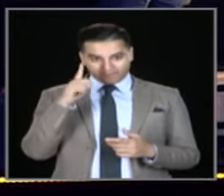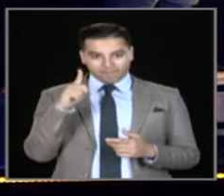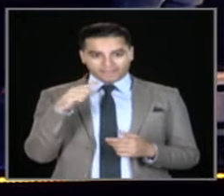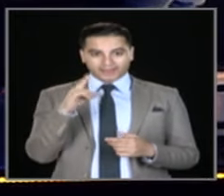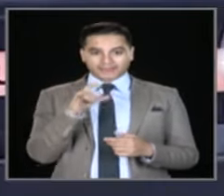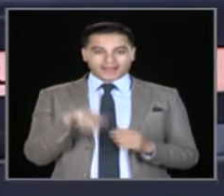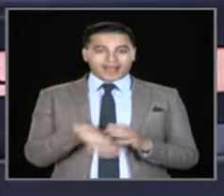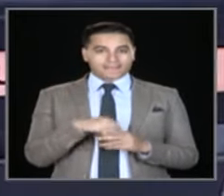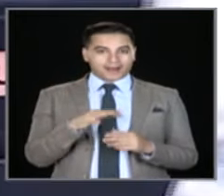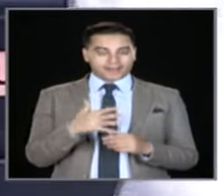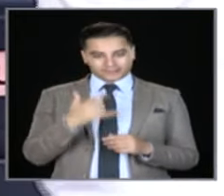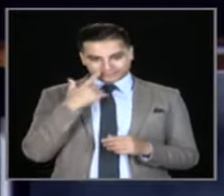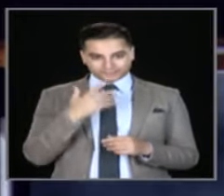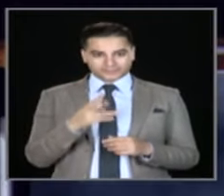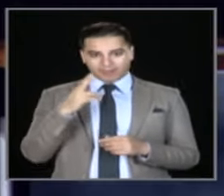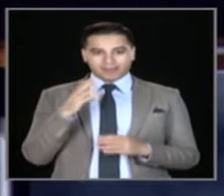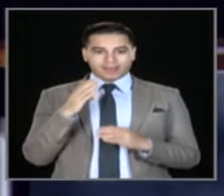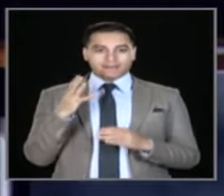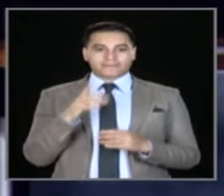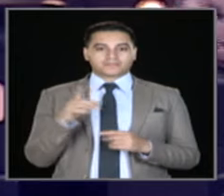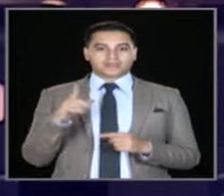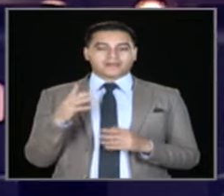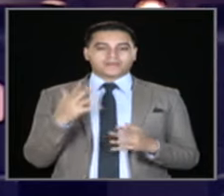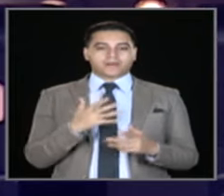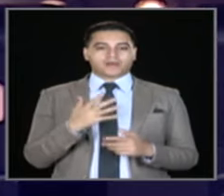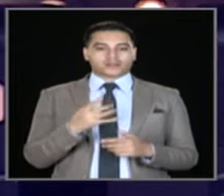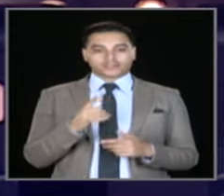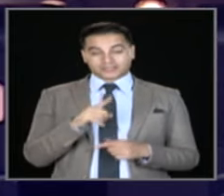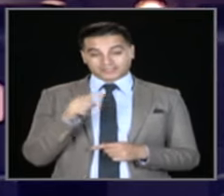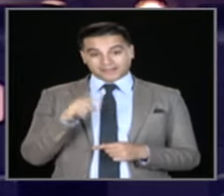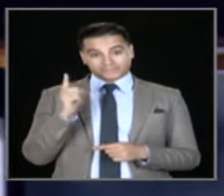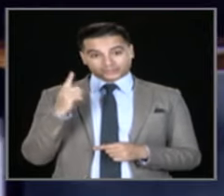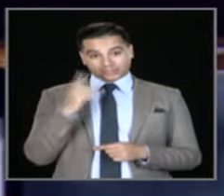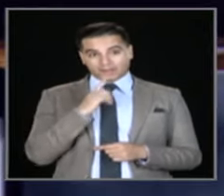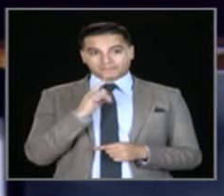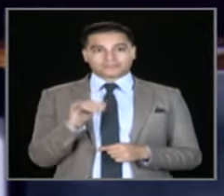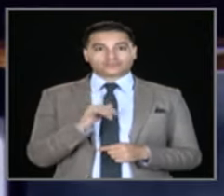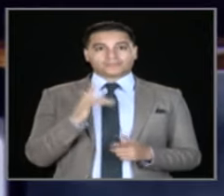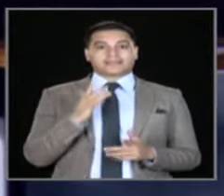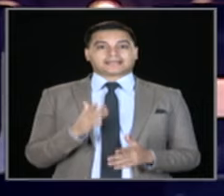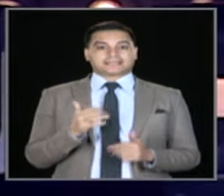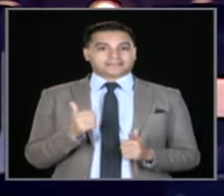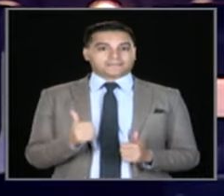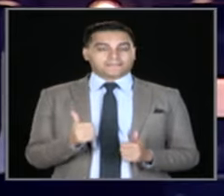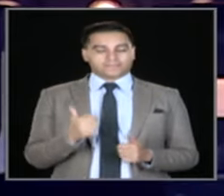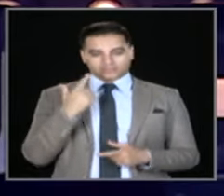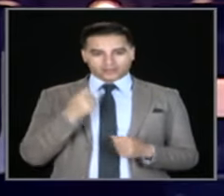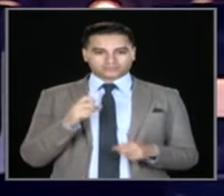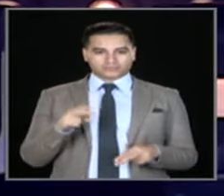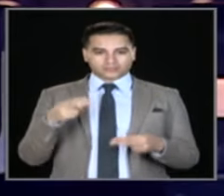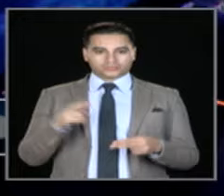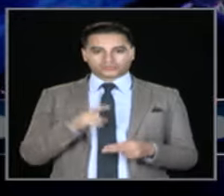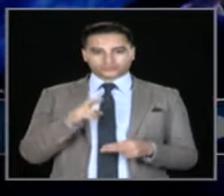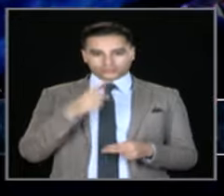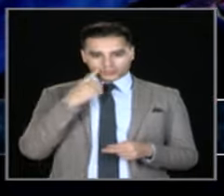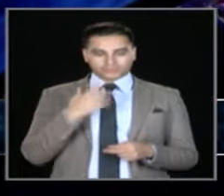لا ماشي سبع اجابات صح من 10 الاسئله مش صعبه ولكن عايزه منك شويه تركيز ان شاء الله تحت الضغط